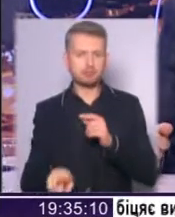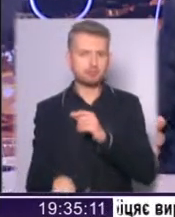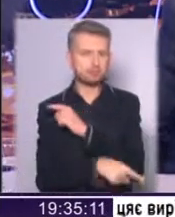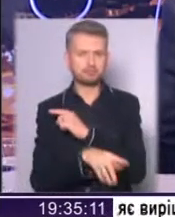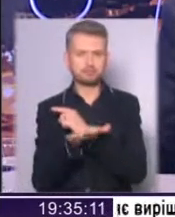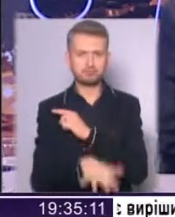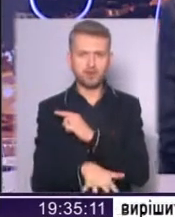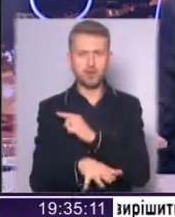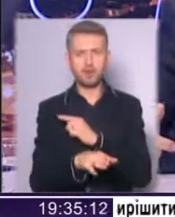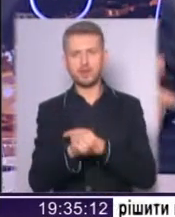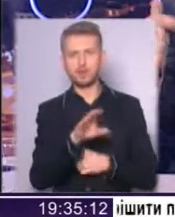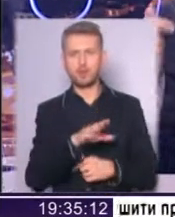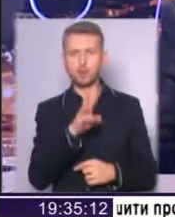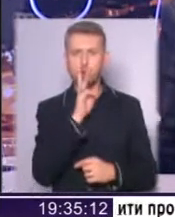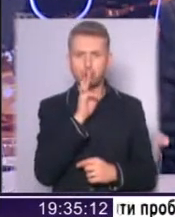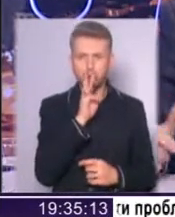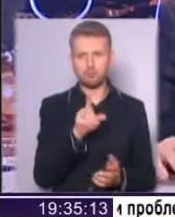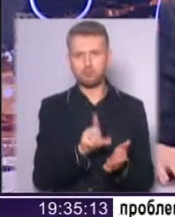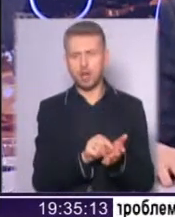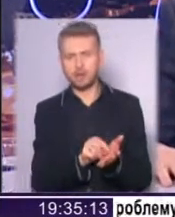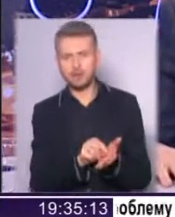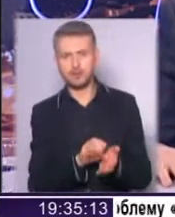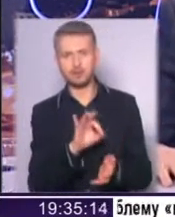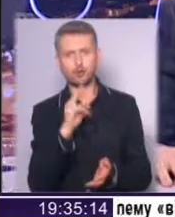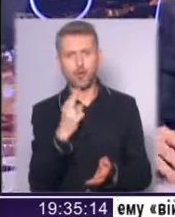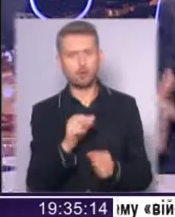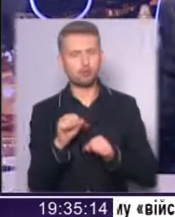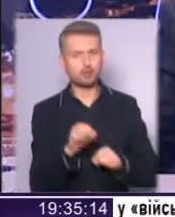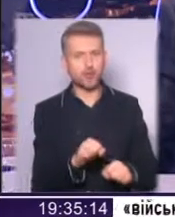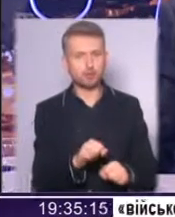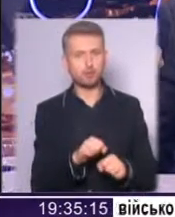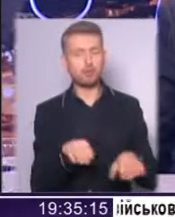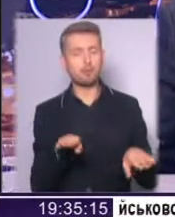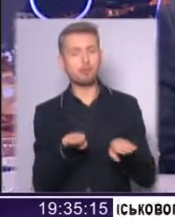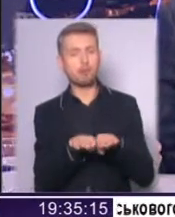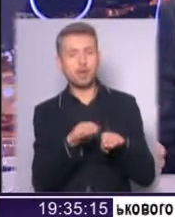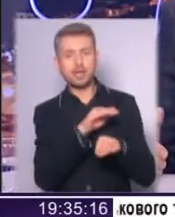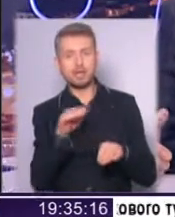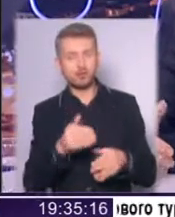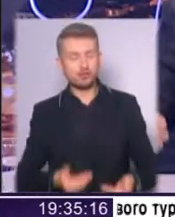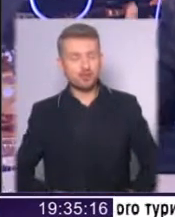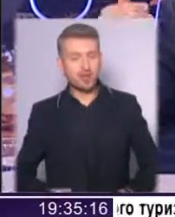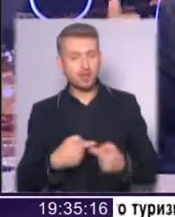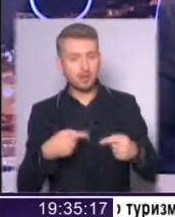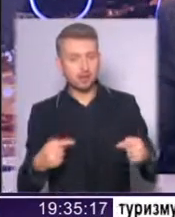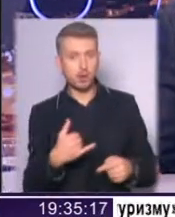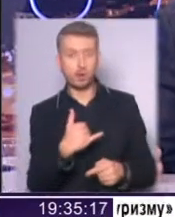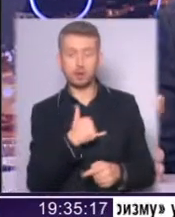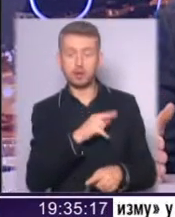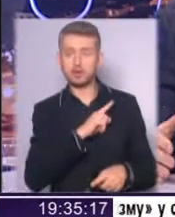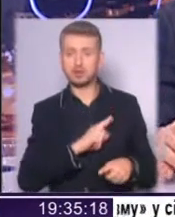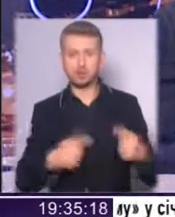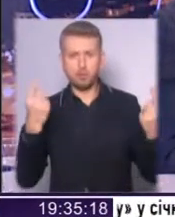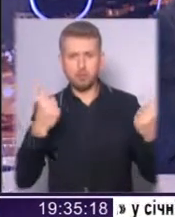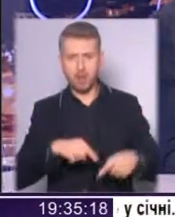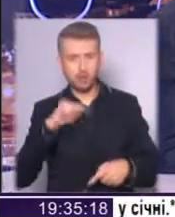видання економічні, там, Bloomberg, інші, там, які doing business і так далі, які говорять наступне, що Україна